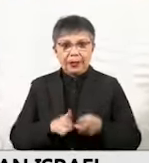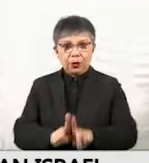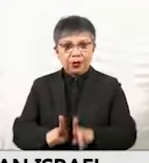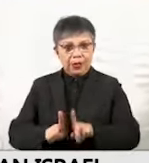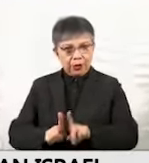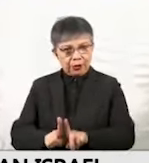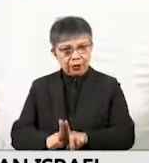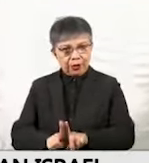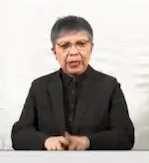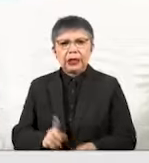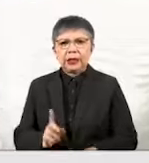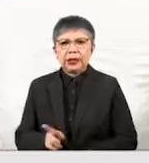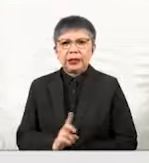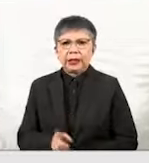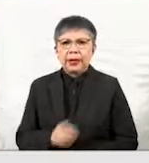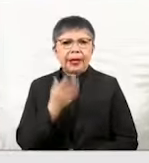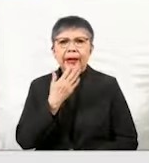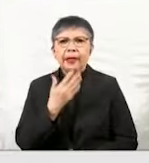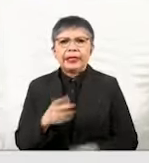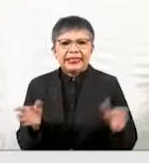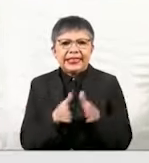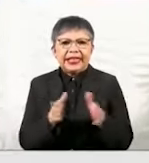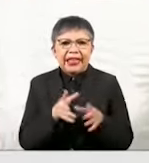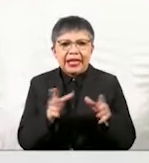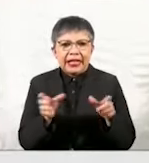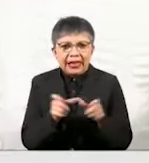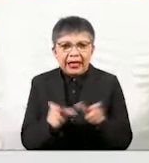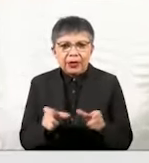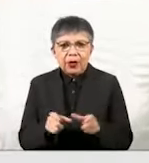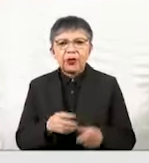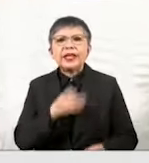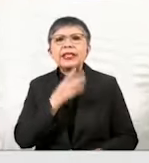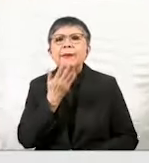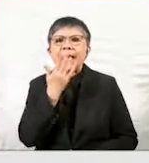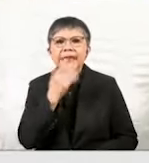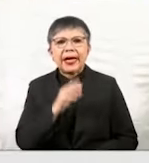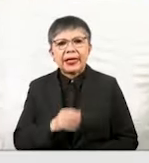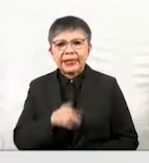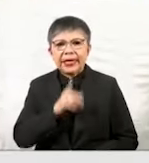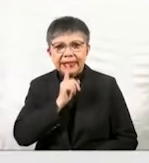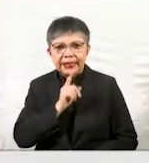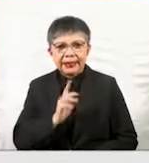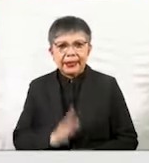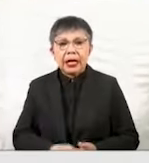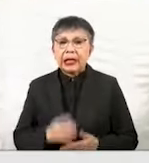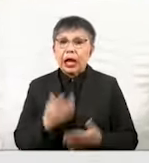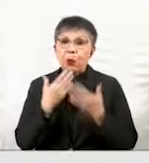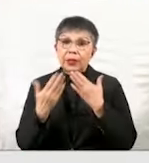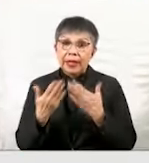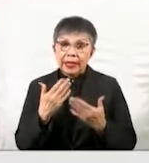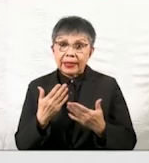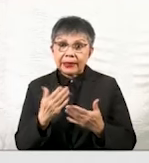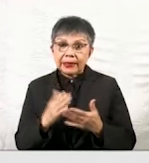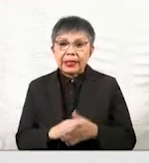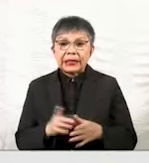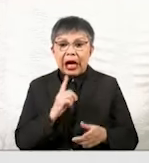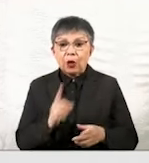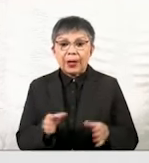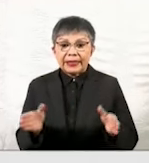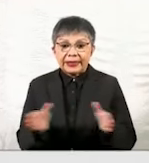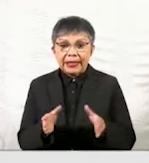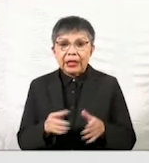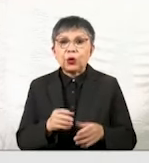calon untuk tidak menggunakan singkatan istilah dalam asing atau mengajukan pertanyaan dan jika menggunakan singkatan atau